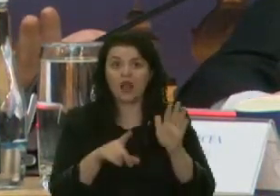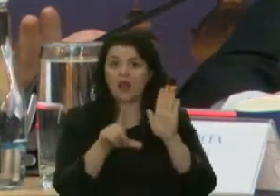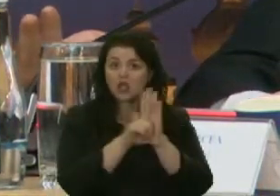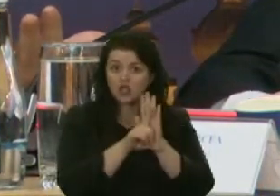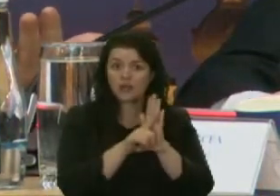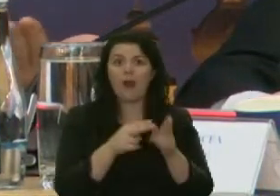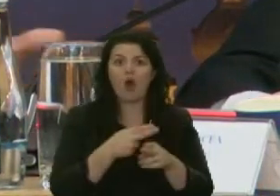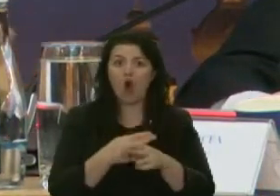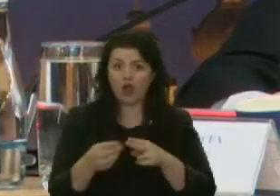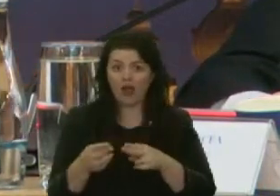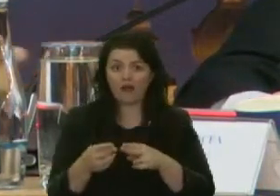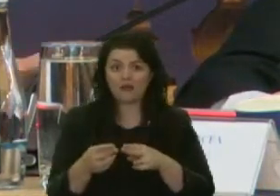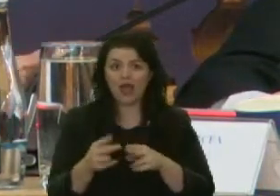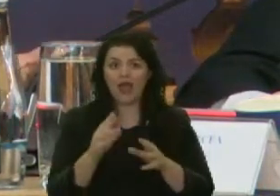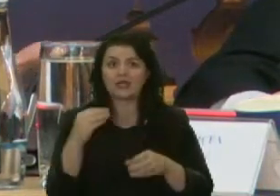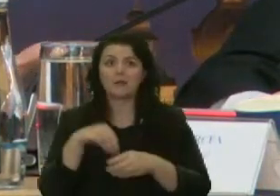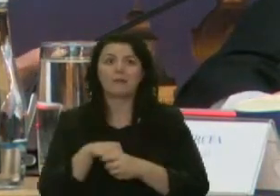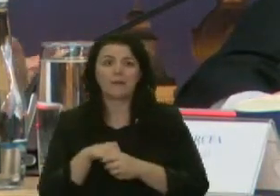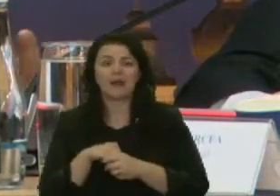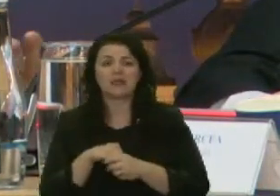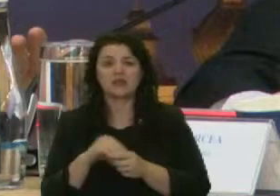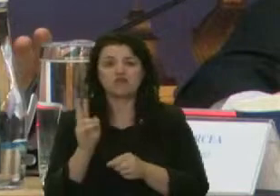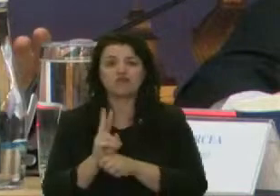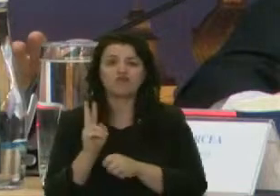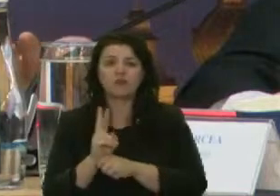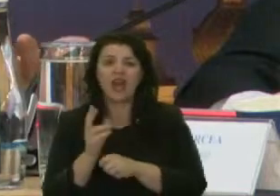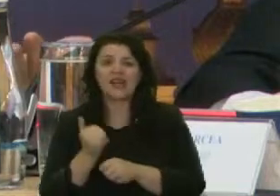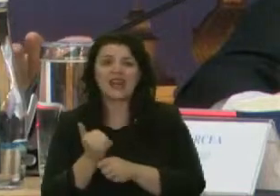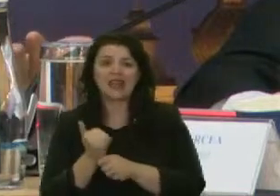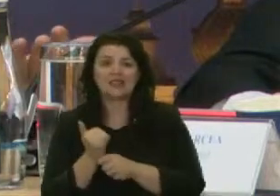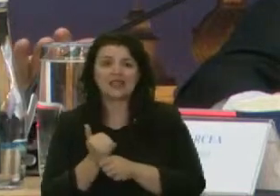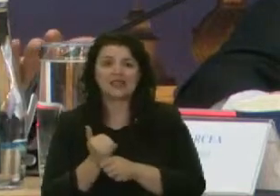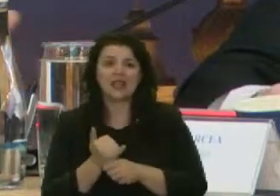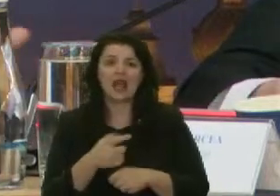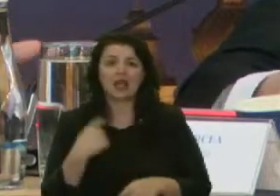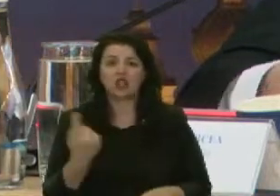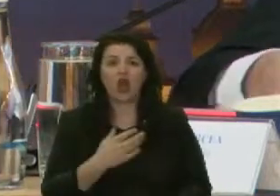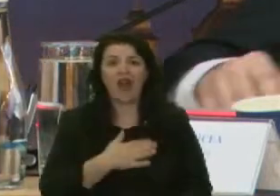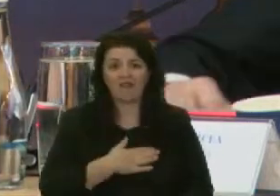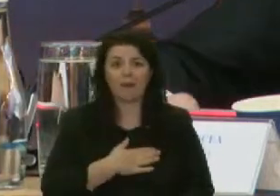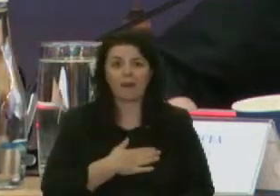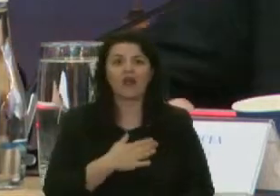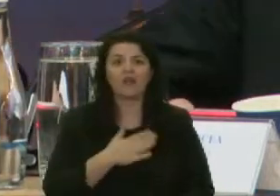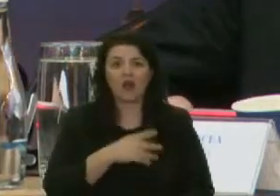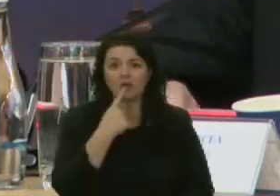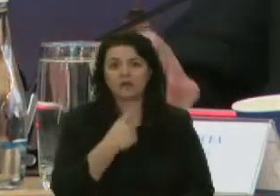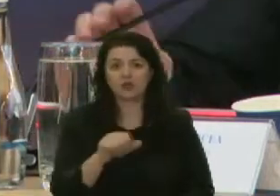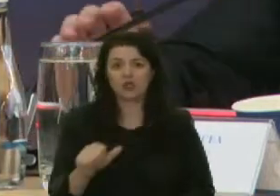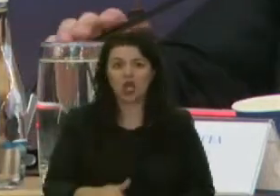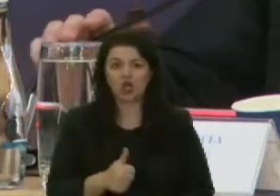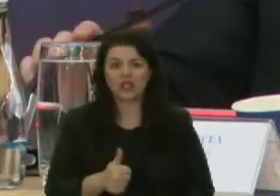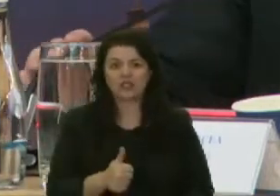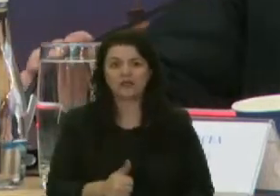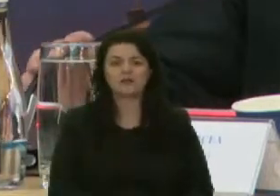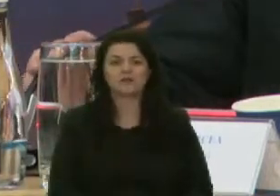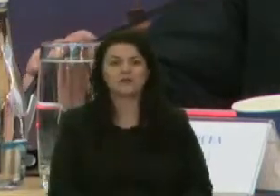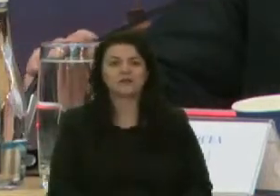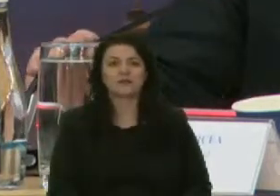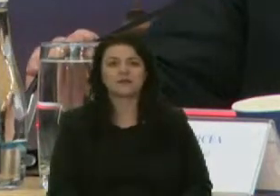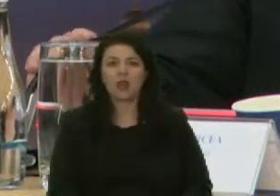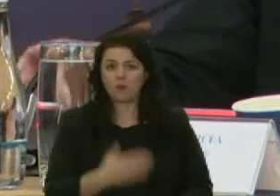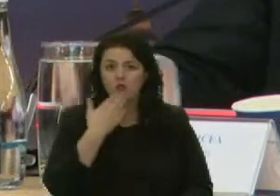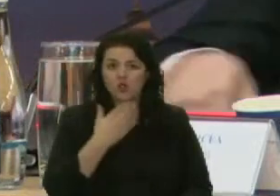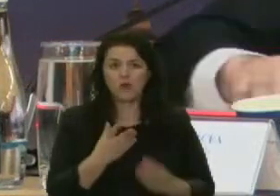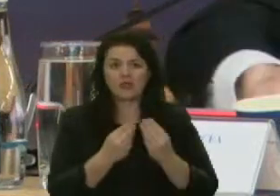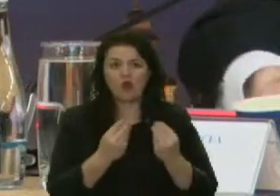corecte în implementare trebuie să ținem cont de realitățile existente pe care le avem asta vreau să vă mai spun încă o dată mulțumesc foarte